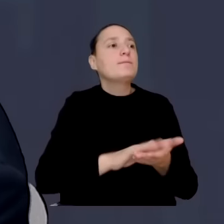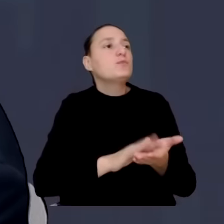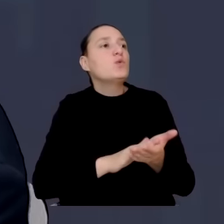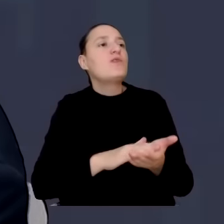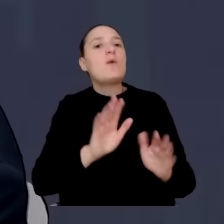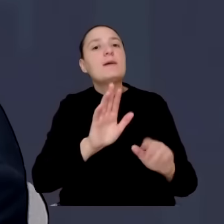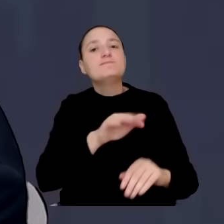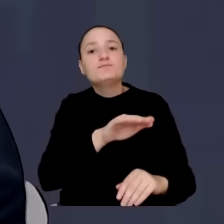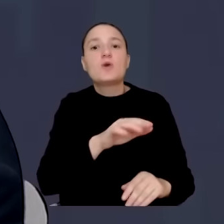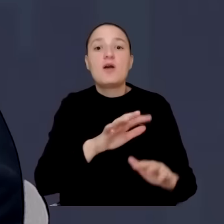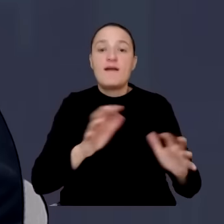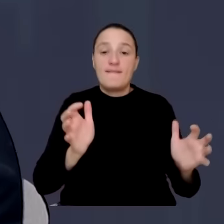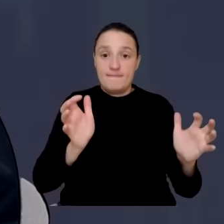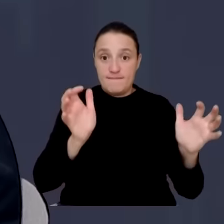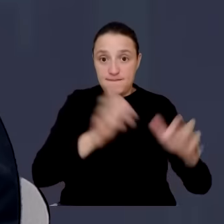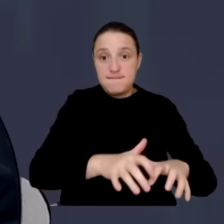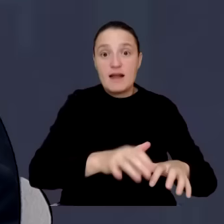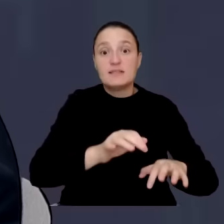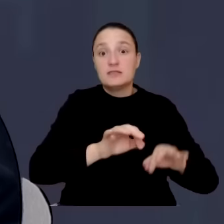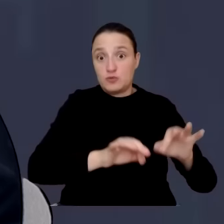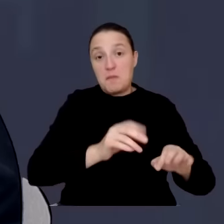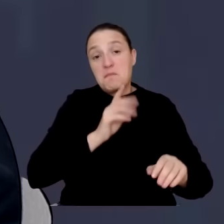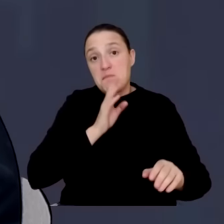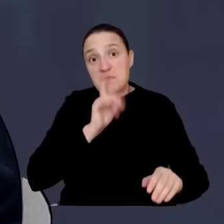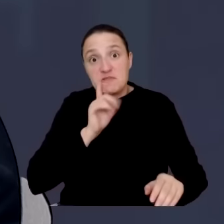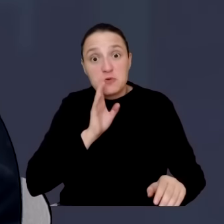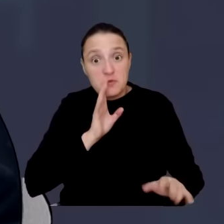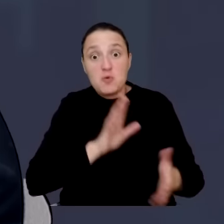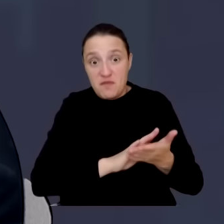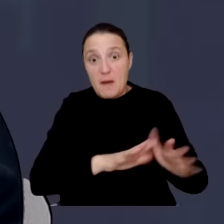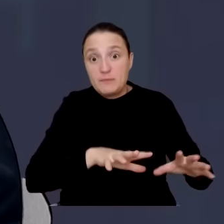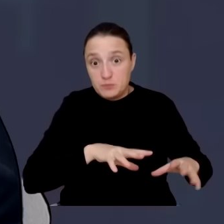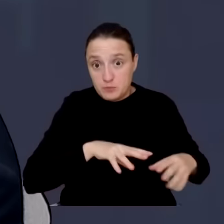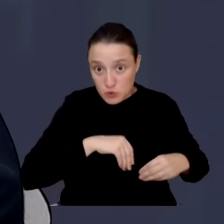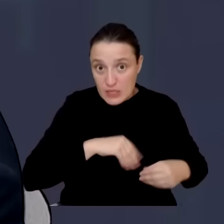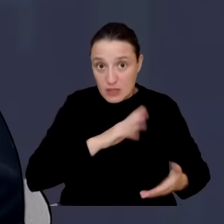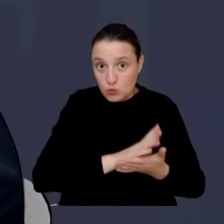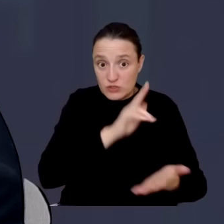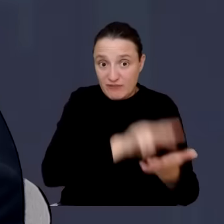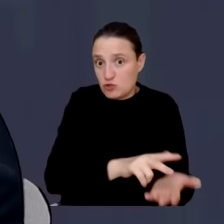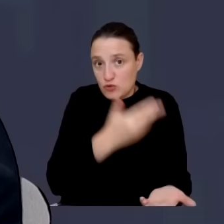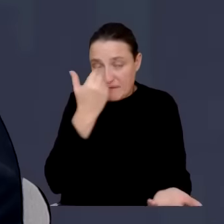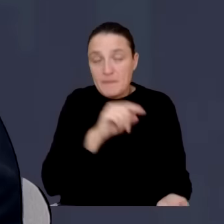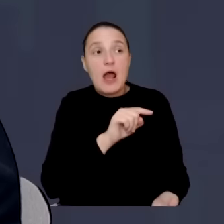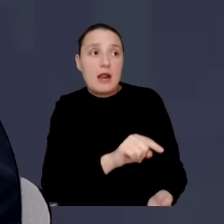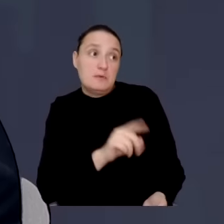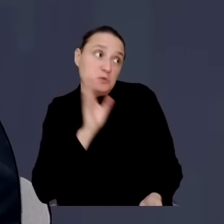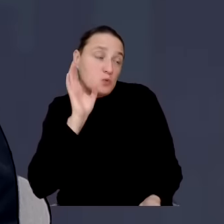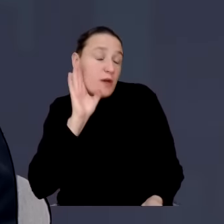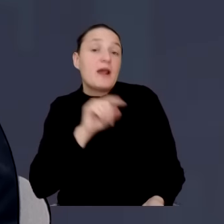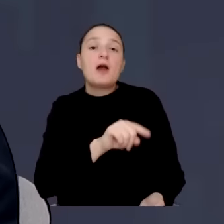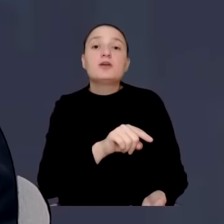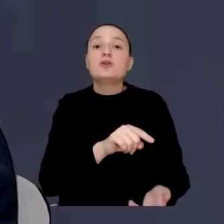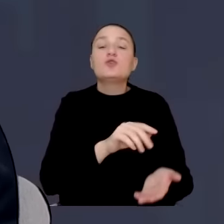pytanie czy Walne Zgromadzenie przyjęło mam taką informację że podobno ta uchwała jest zatwierdzona przez walne zgromadzenie i ona